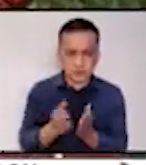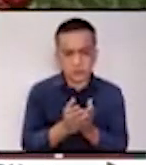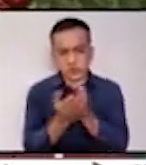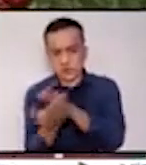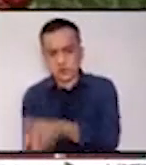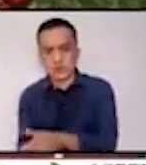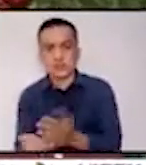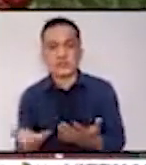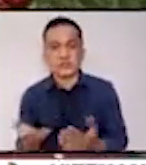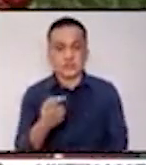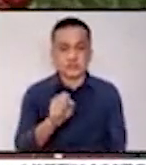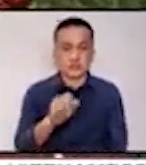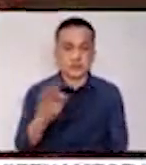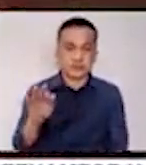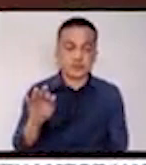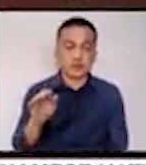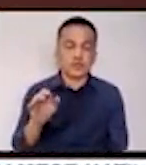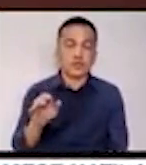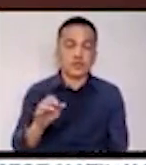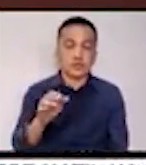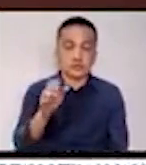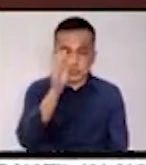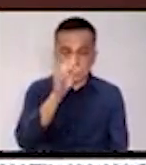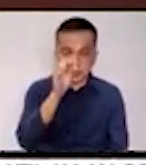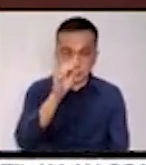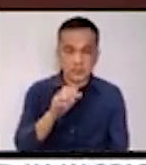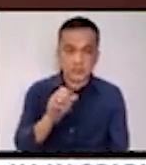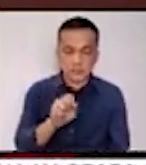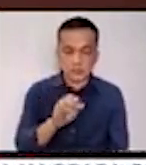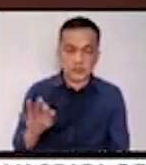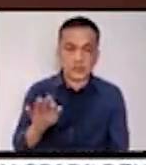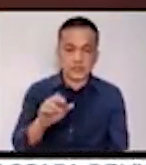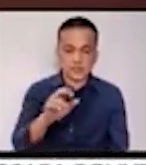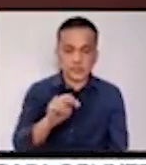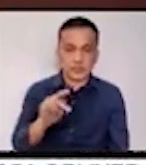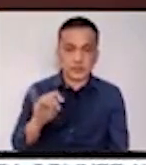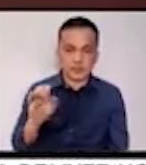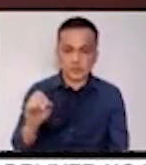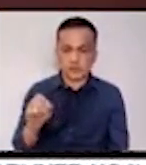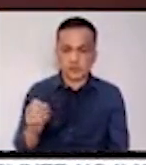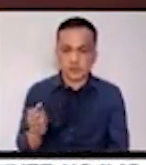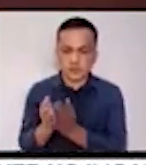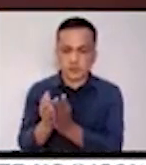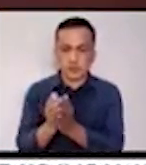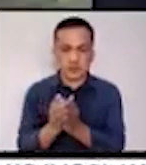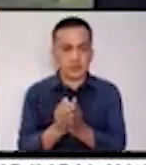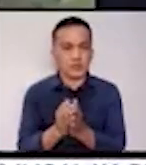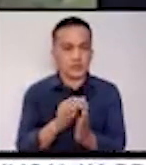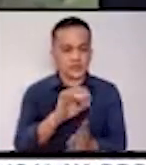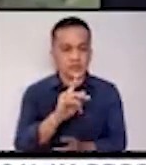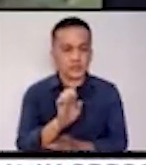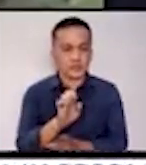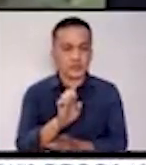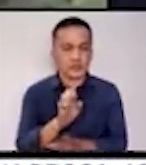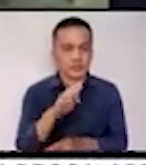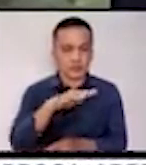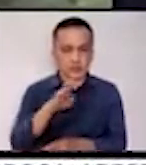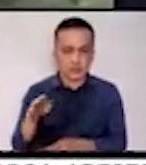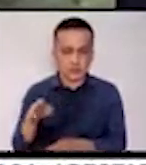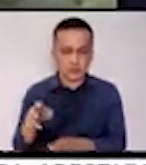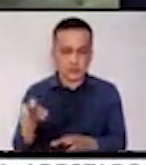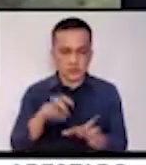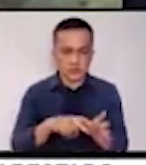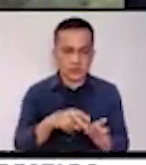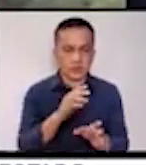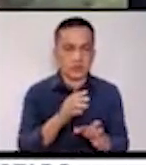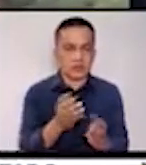Cebu. Ayon sa San Fernando MDRRMO, pupunta sana sa Calape, Bohol ang mga pasahero ng bangka para sa kaarawan